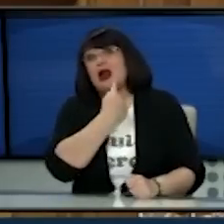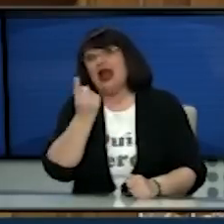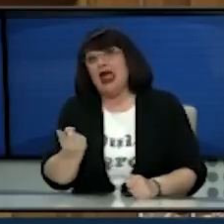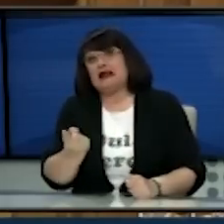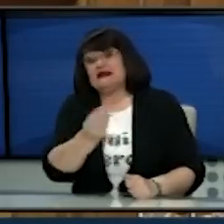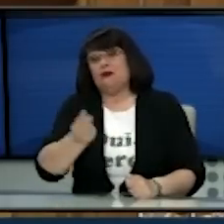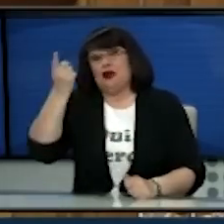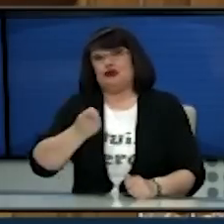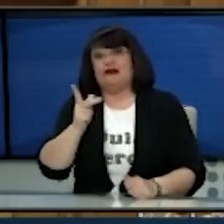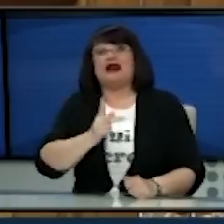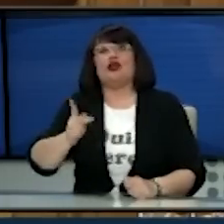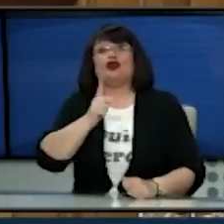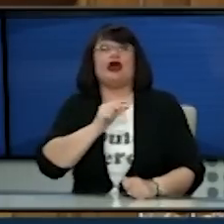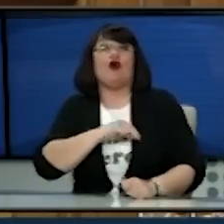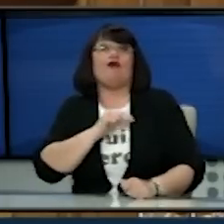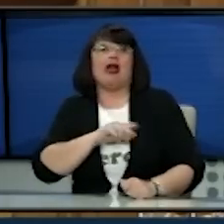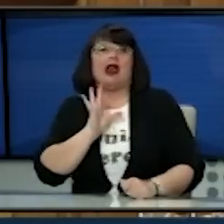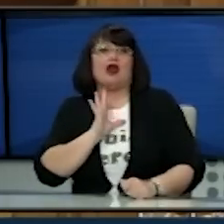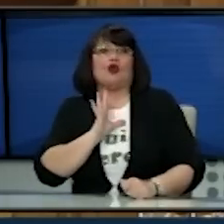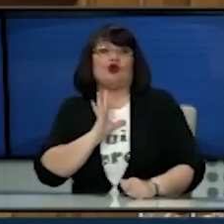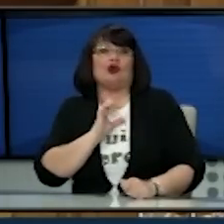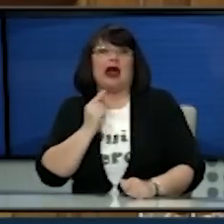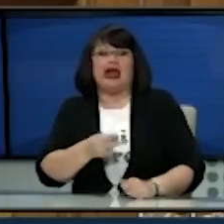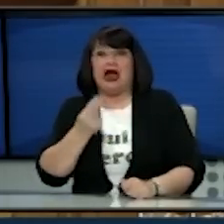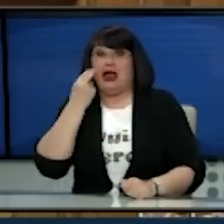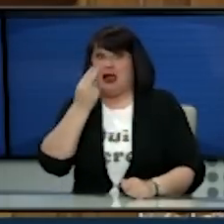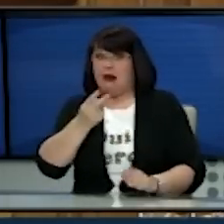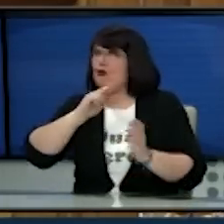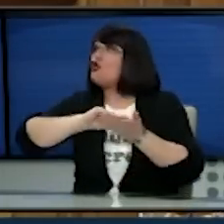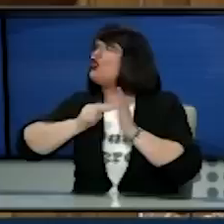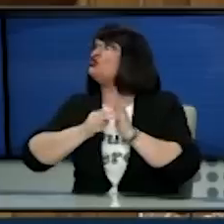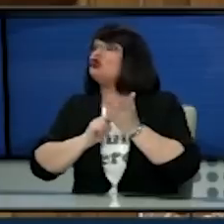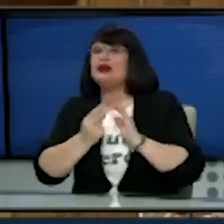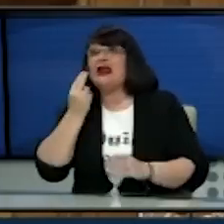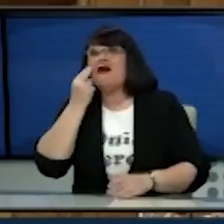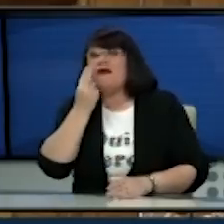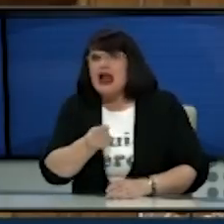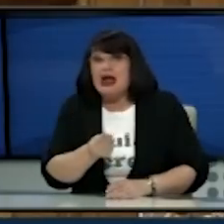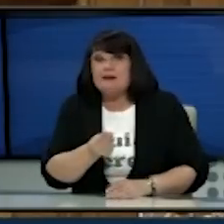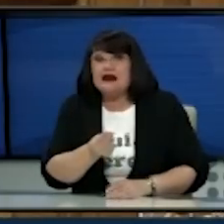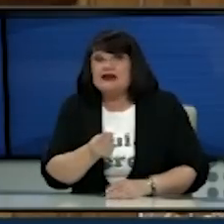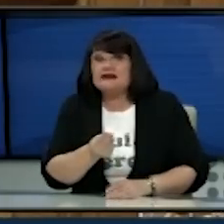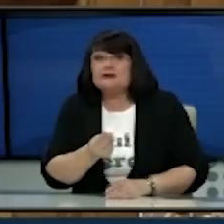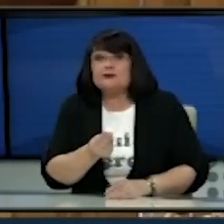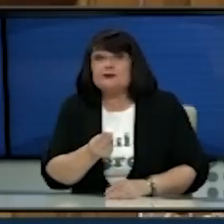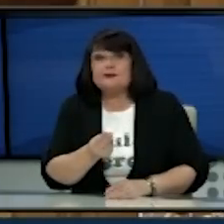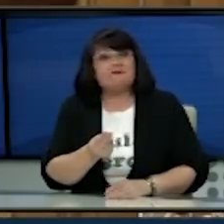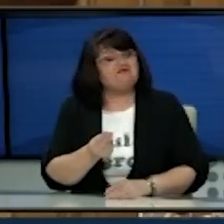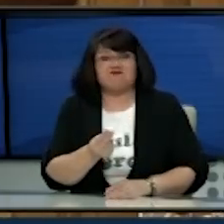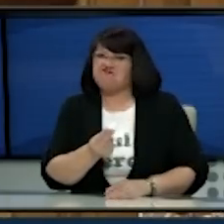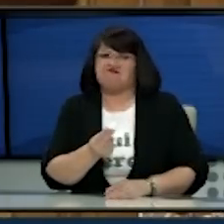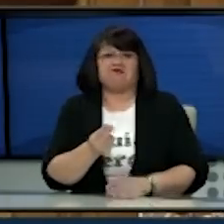την πλειοψηφία της κοινωνίας, όμως κοιτάζοντας προσεκτικά βλέπεις πως η σκιά της πέφτει